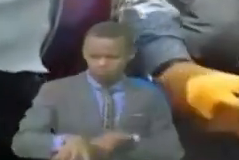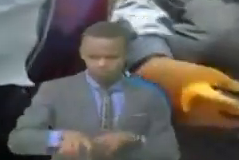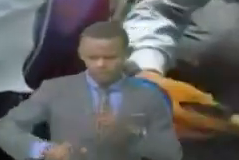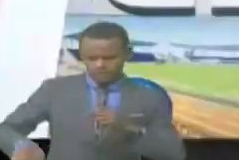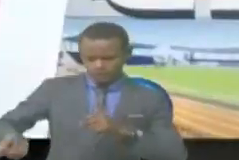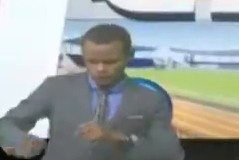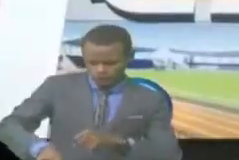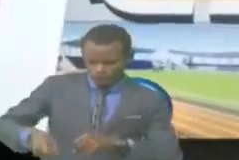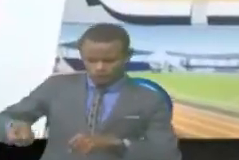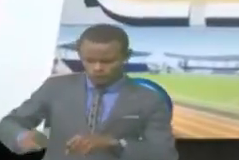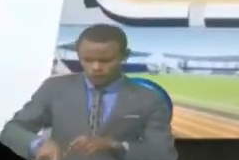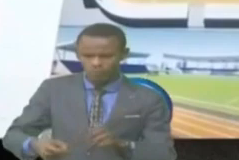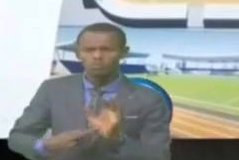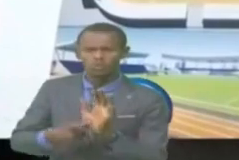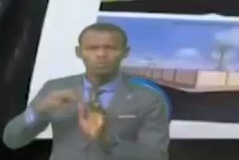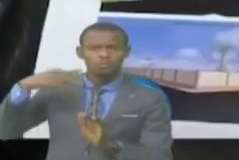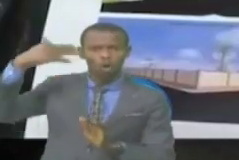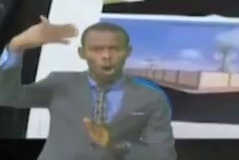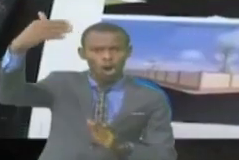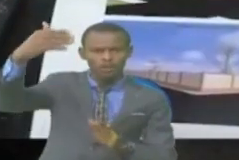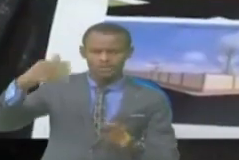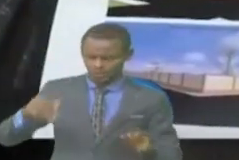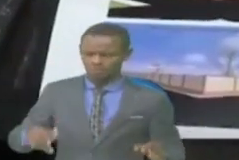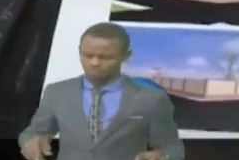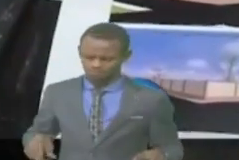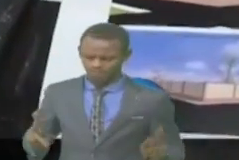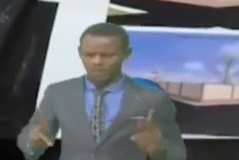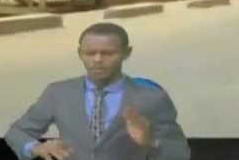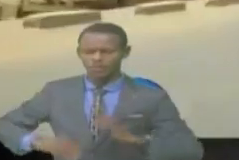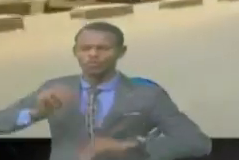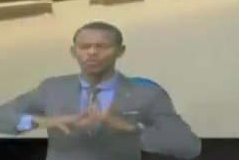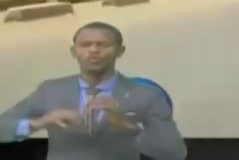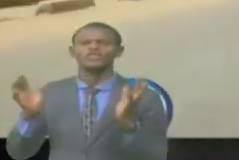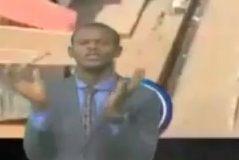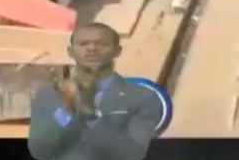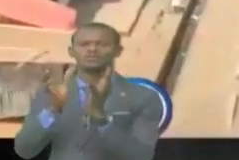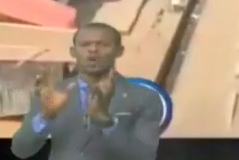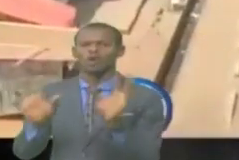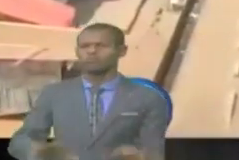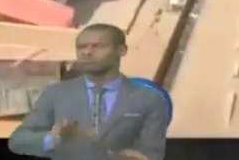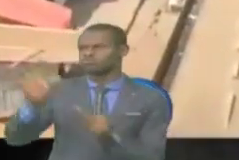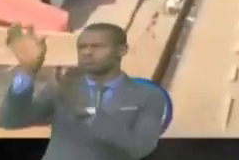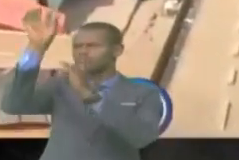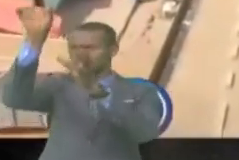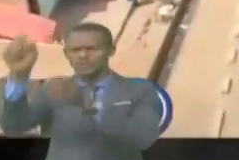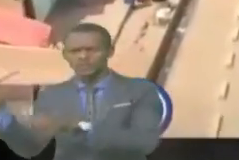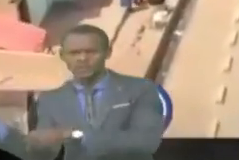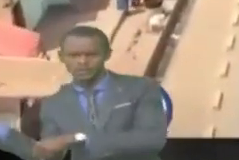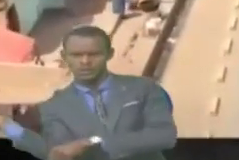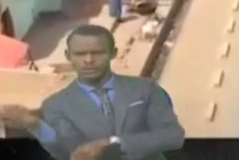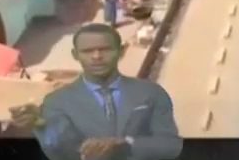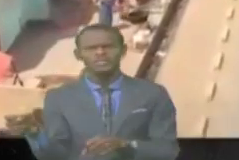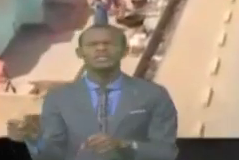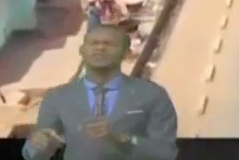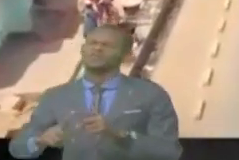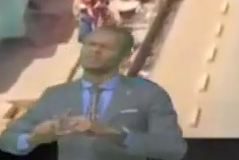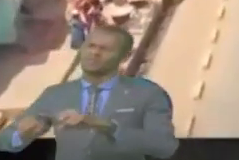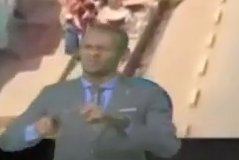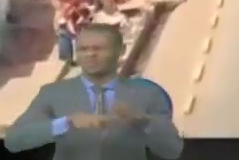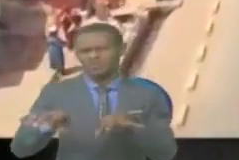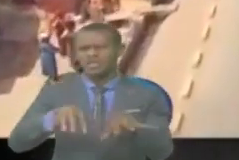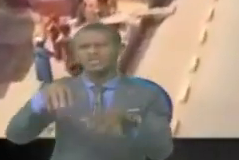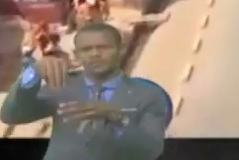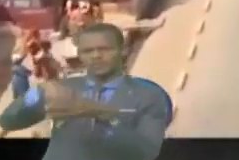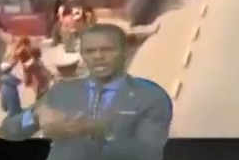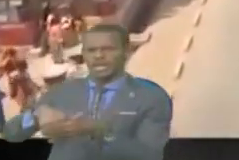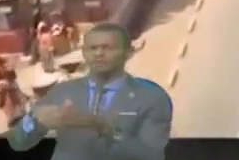les terrains de foot, handball, basket et volleyball. Il s'ensuivra la visite de la voirie de cette ville frontalière, Le gouvernement provincial et la